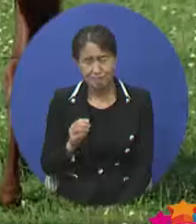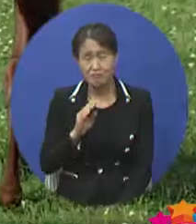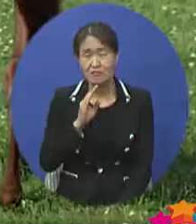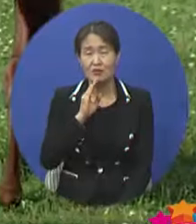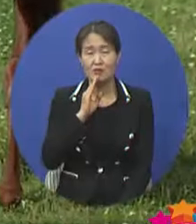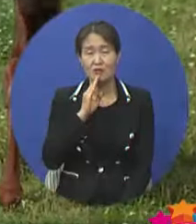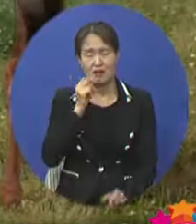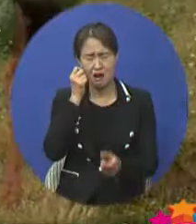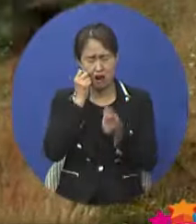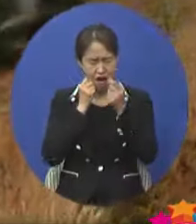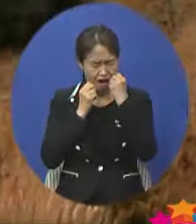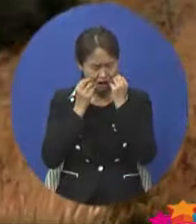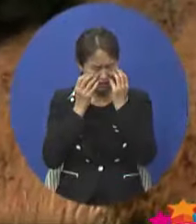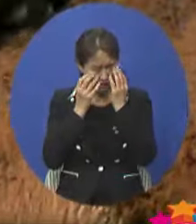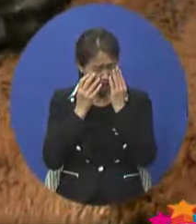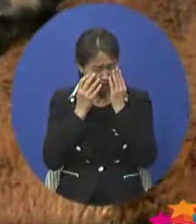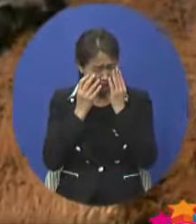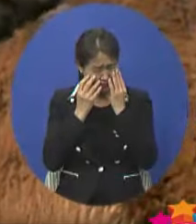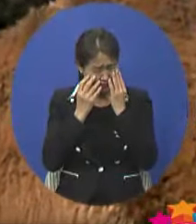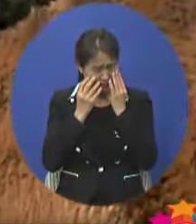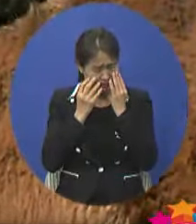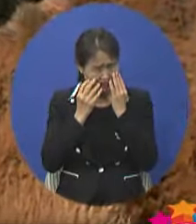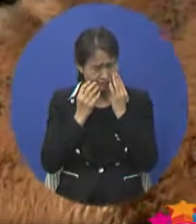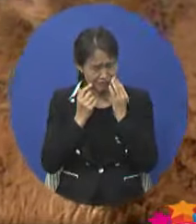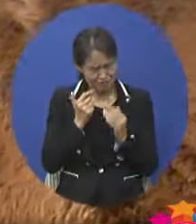겨울 얼마나